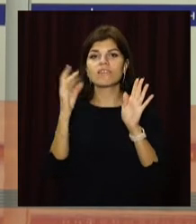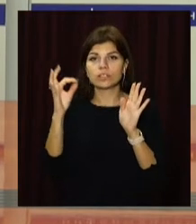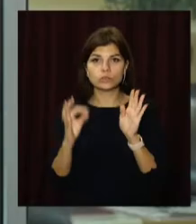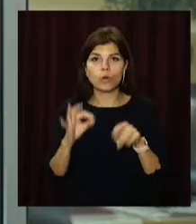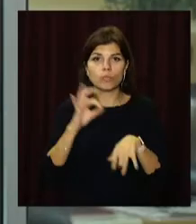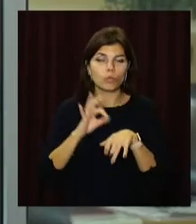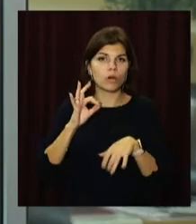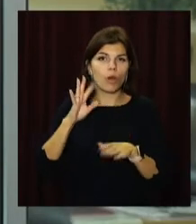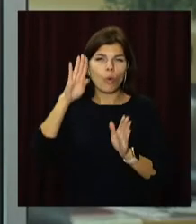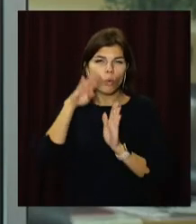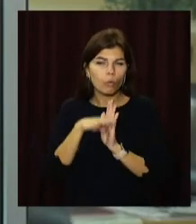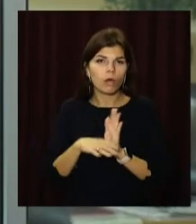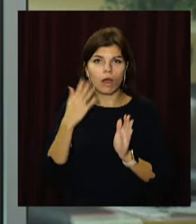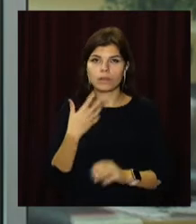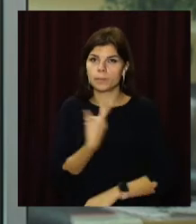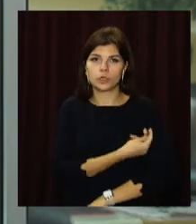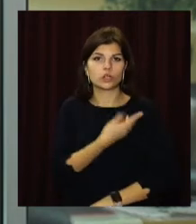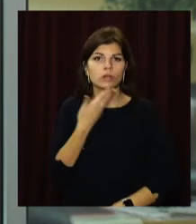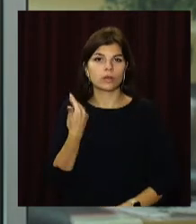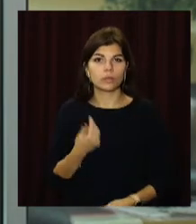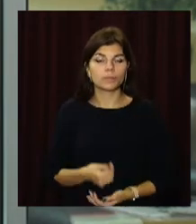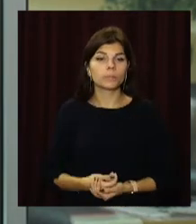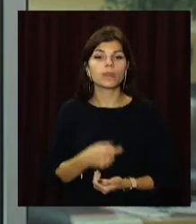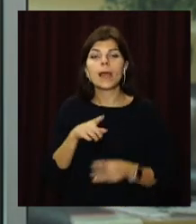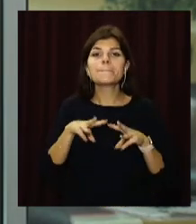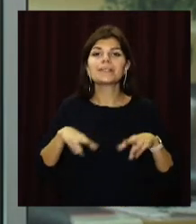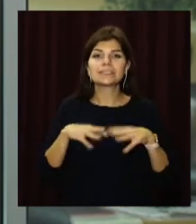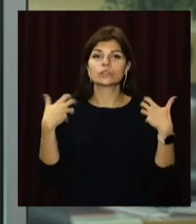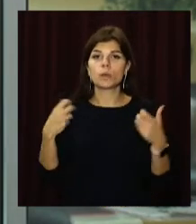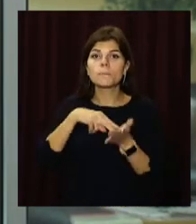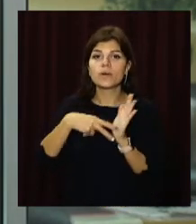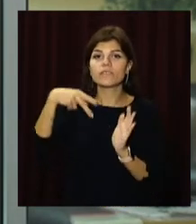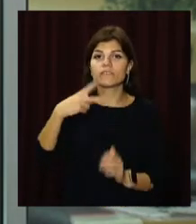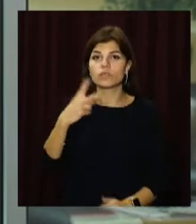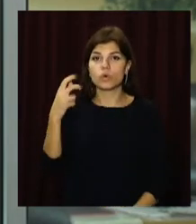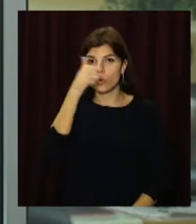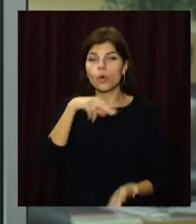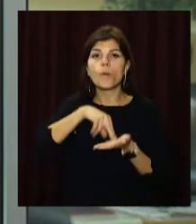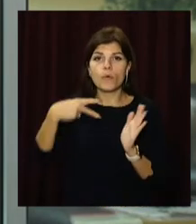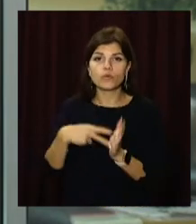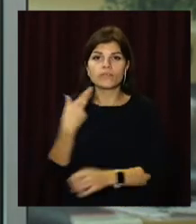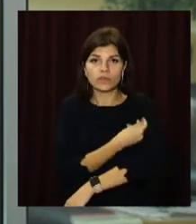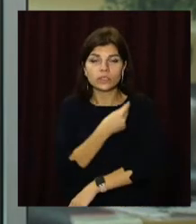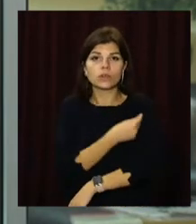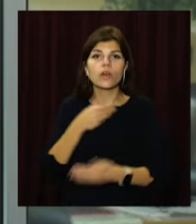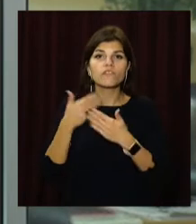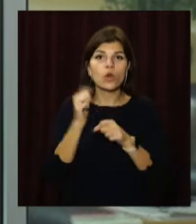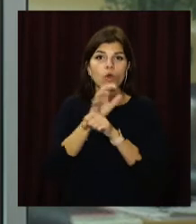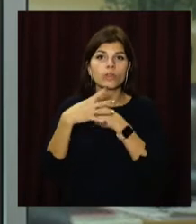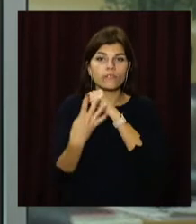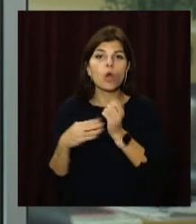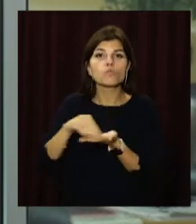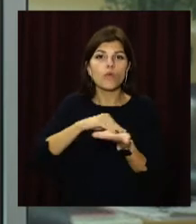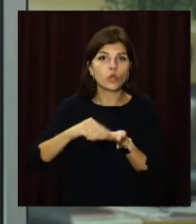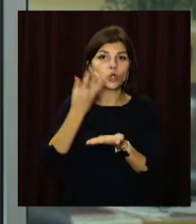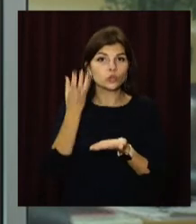98,2%. Міністерство охорони здоров'я планує у 2022 році повторно вакцинувати українців від